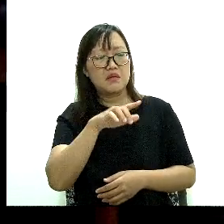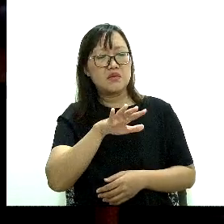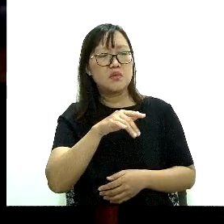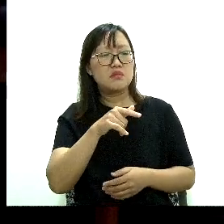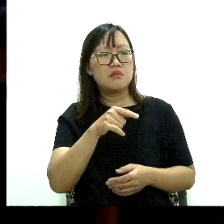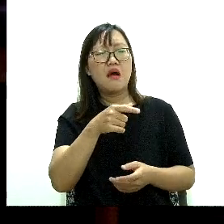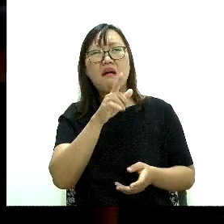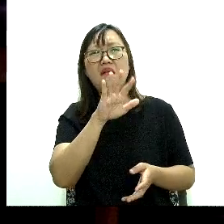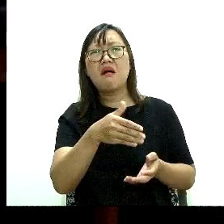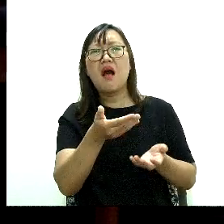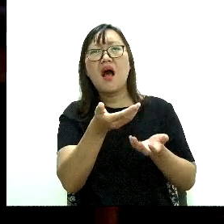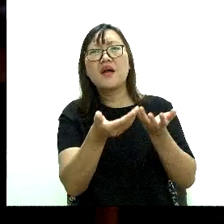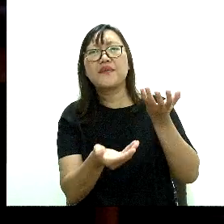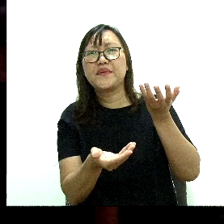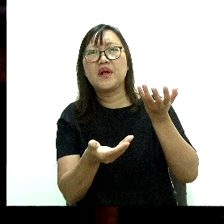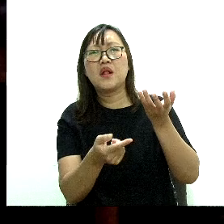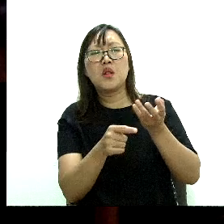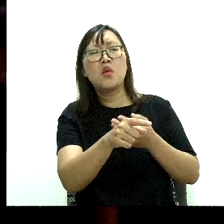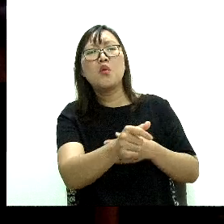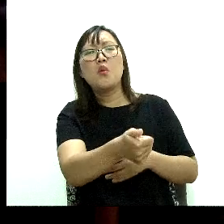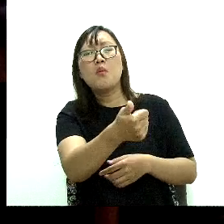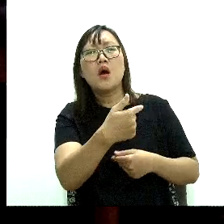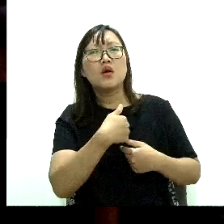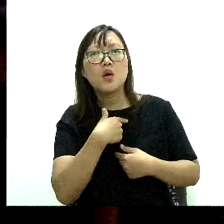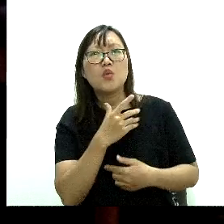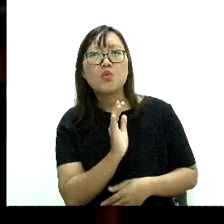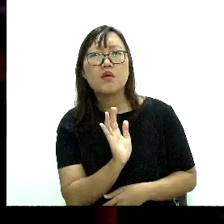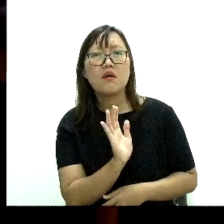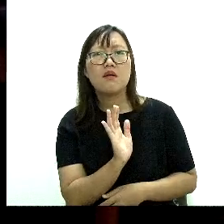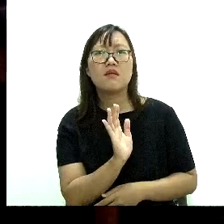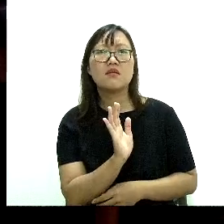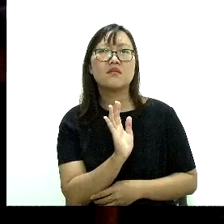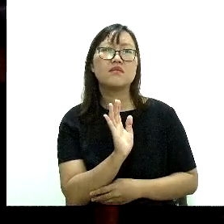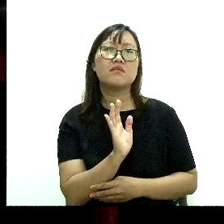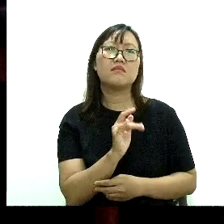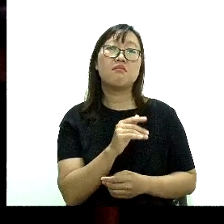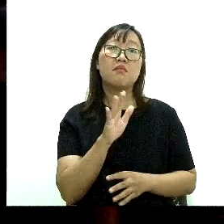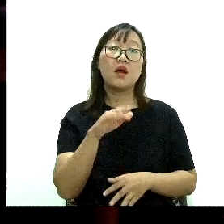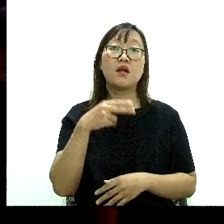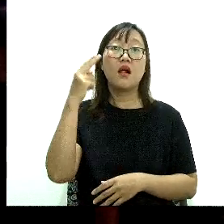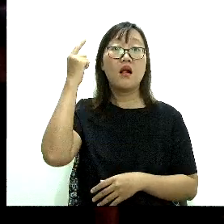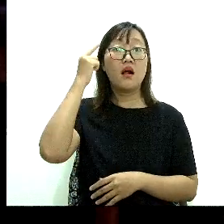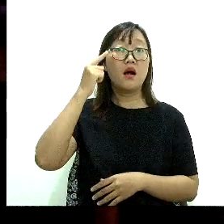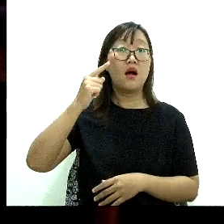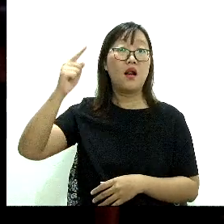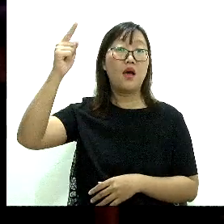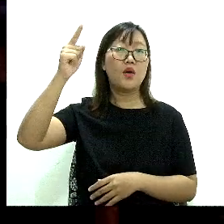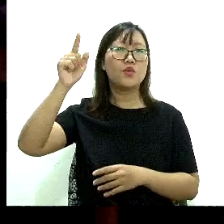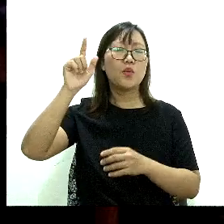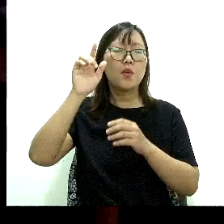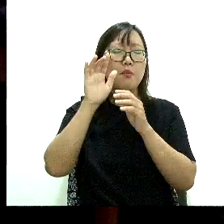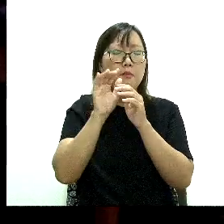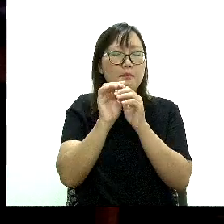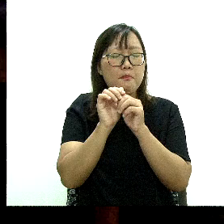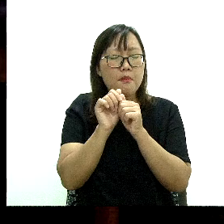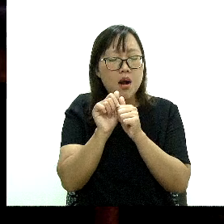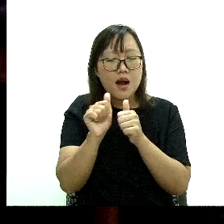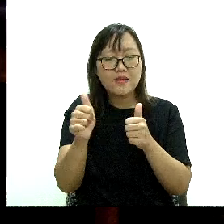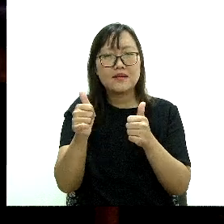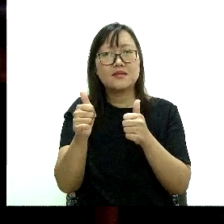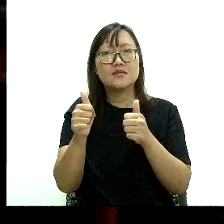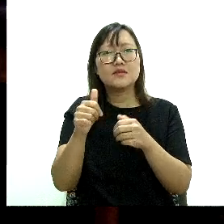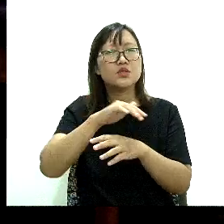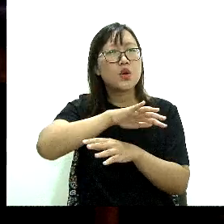Allah adalah kemurahan hatinya yang dilandasi kasih pada setiap orang.